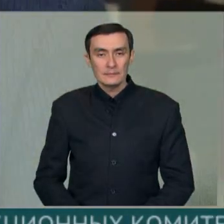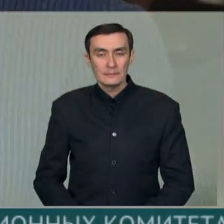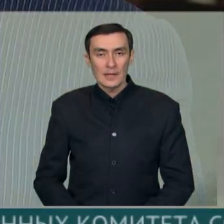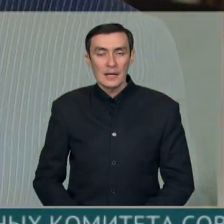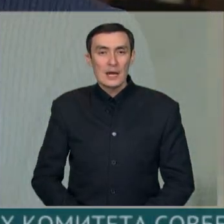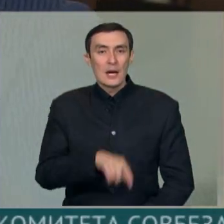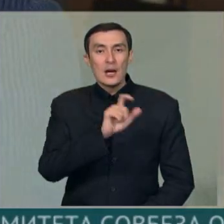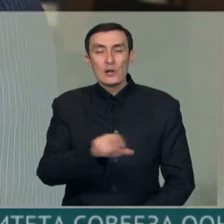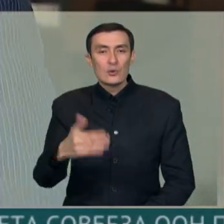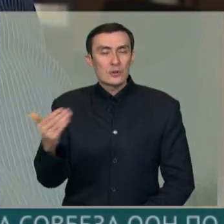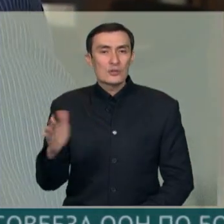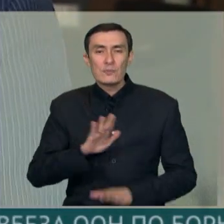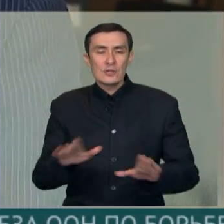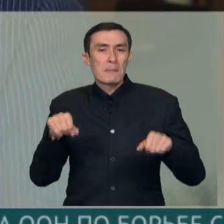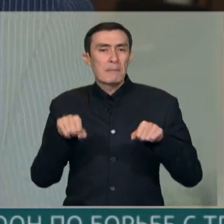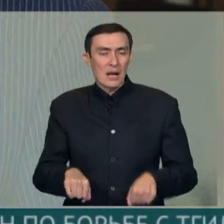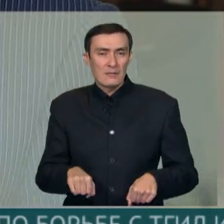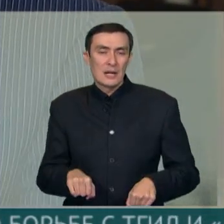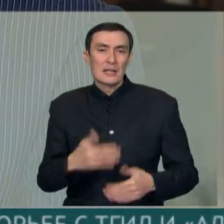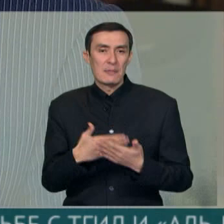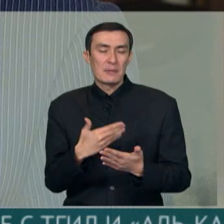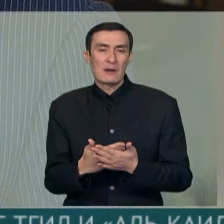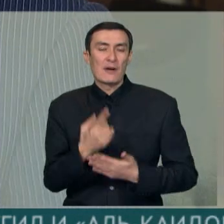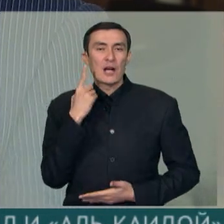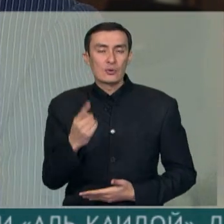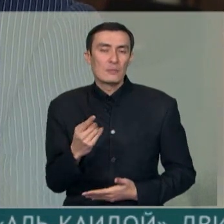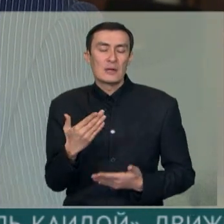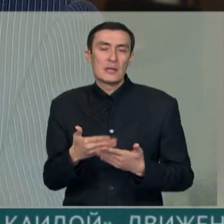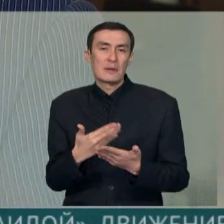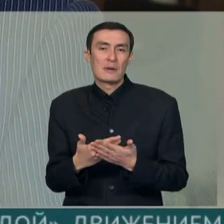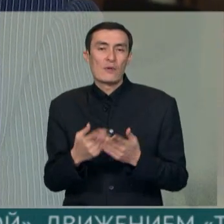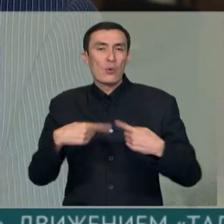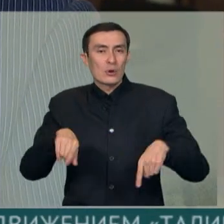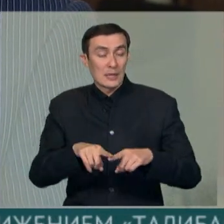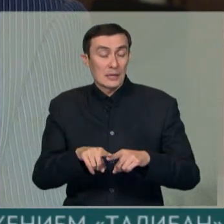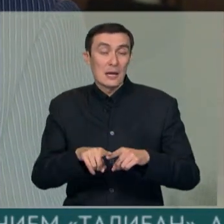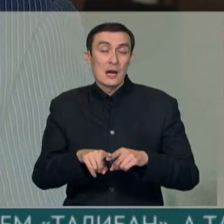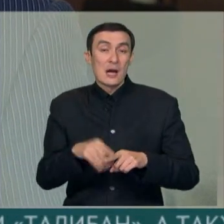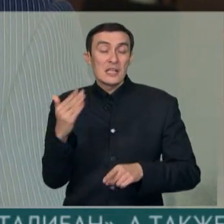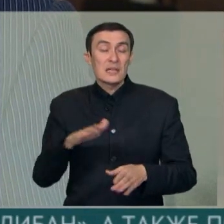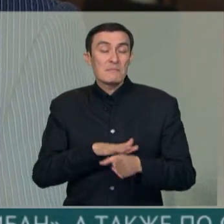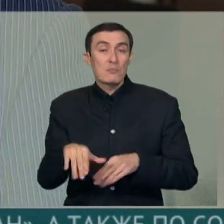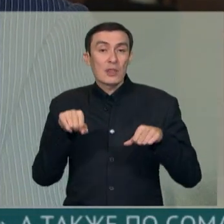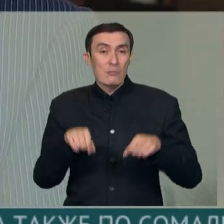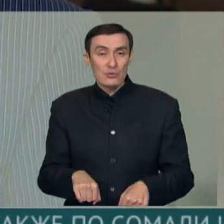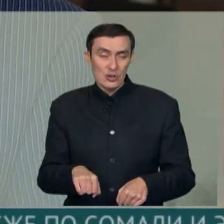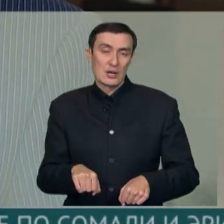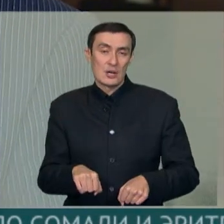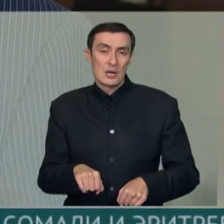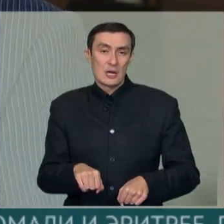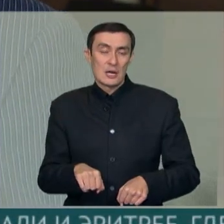Они не ограничиваются полномочиями только в одном ведомстве или в одном органе. Они имеют полномочия, чтобы